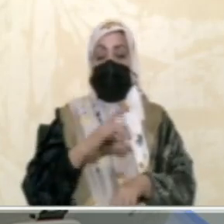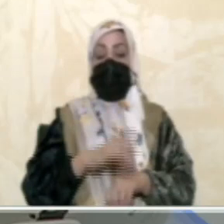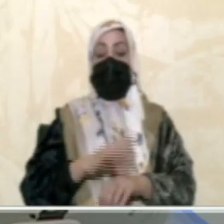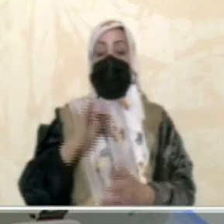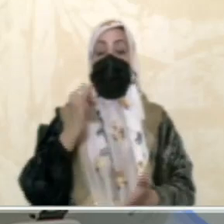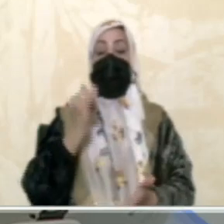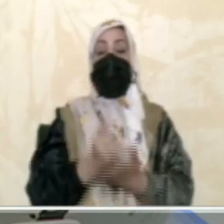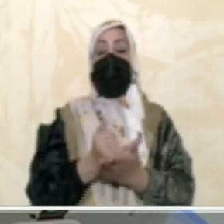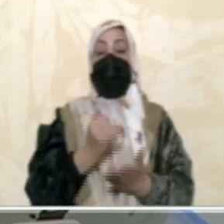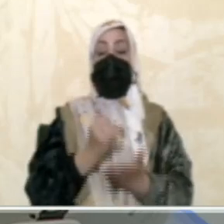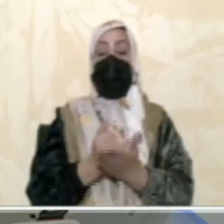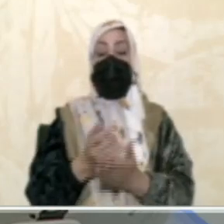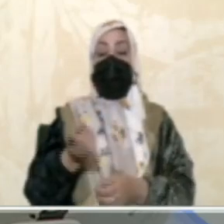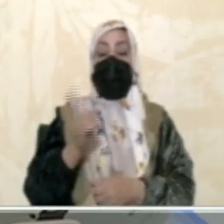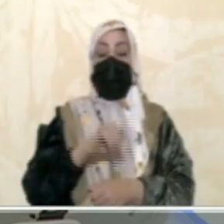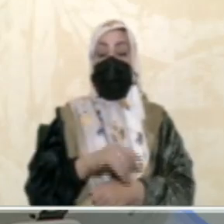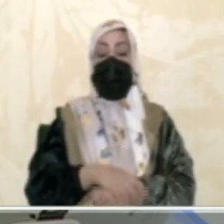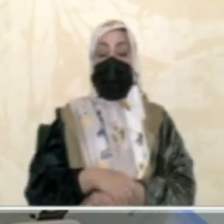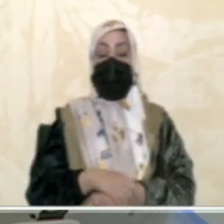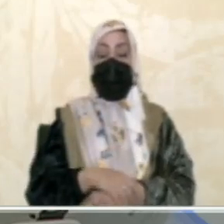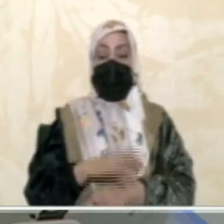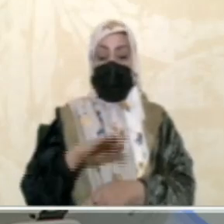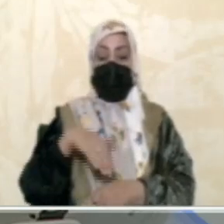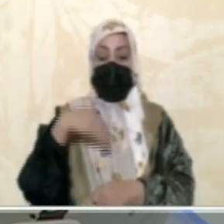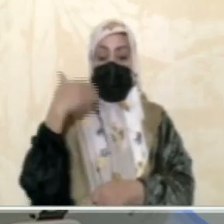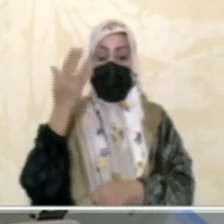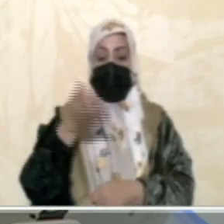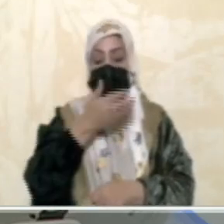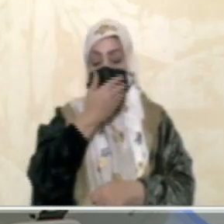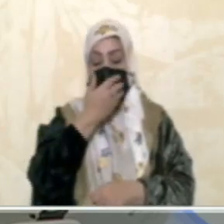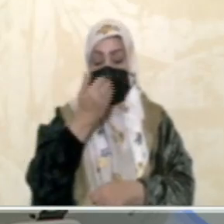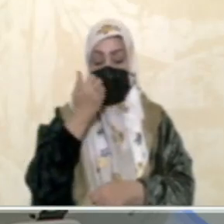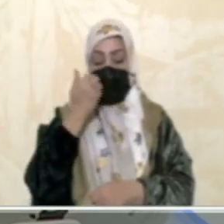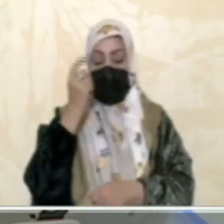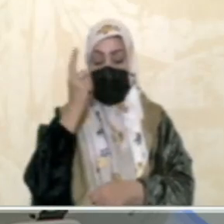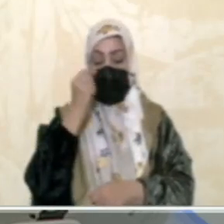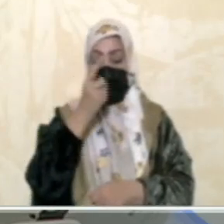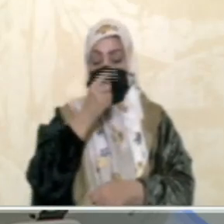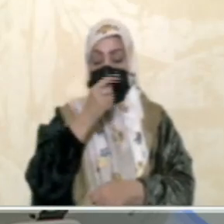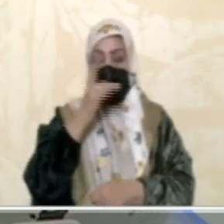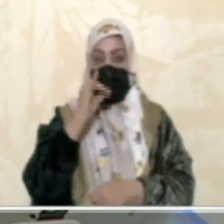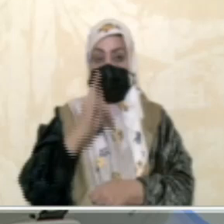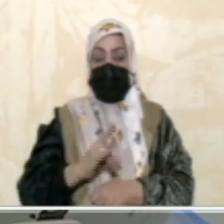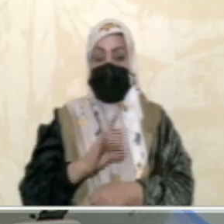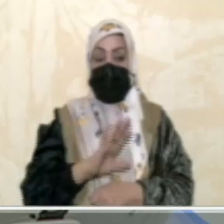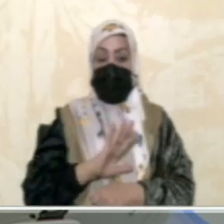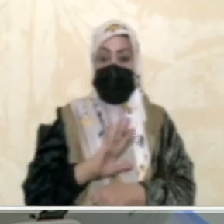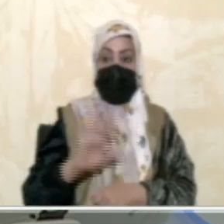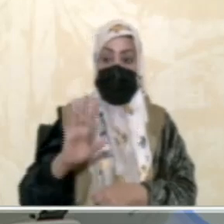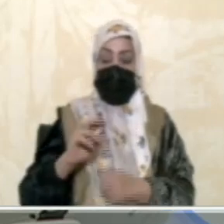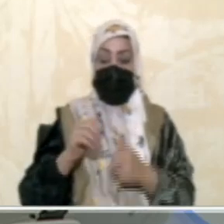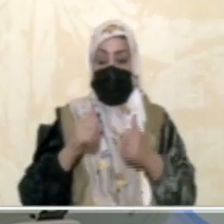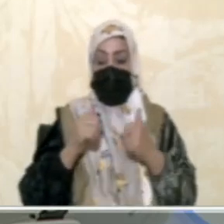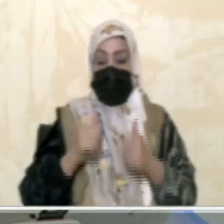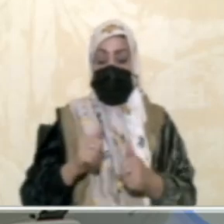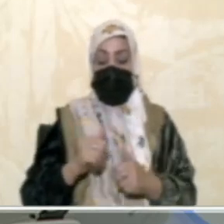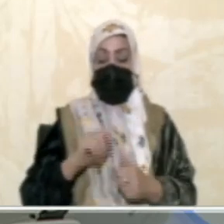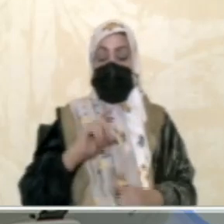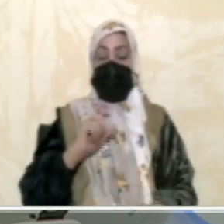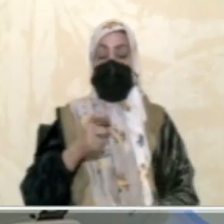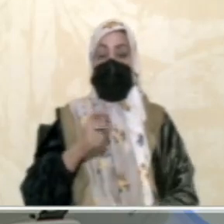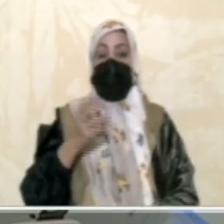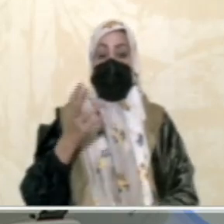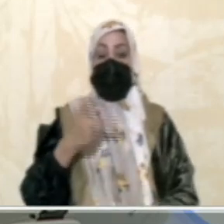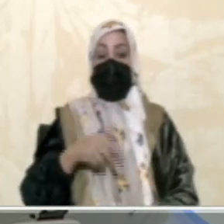بعد اشهر يتوقف عن هذه القطره يعني ينتهي الاجل المضروب للعلاج فيقضي بعد ذلك واذا